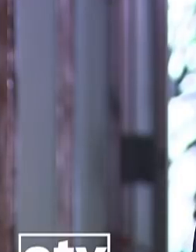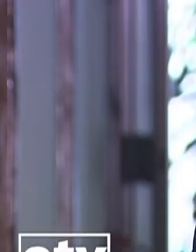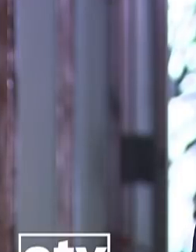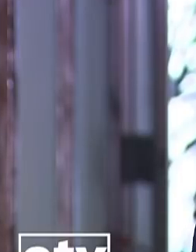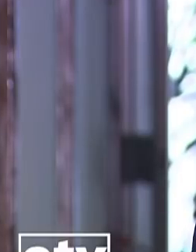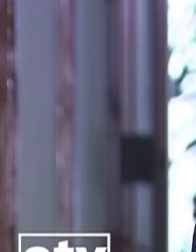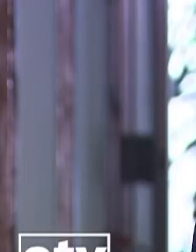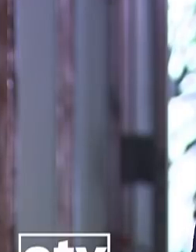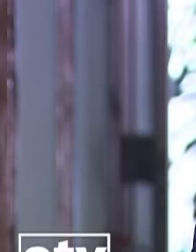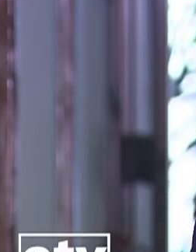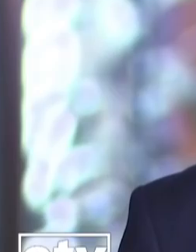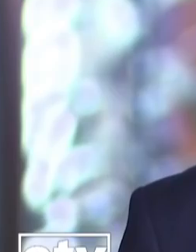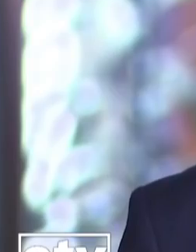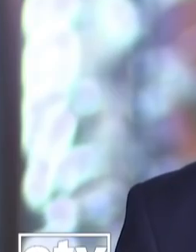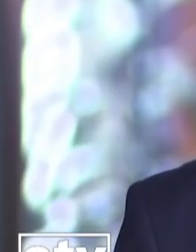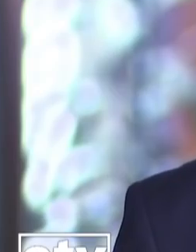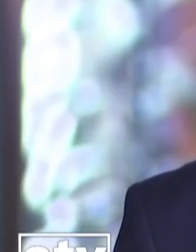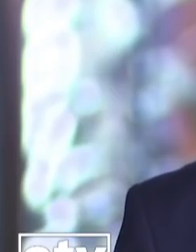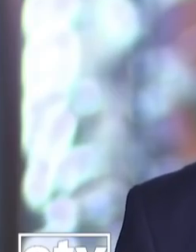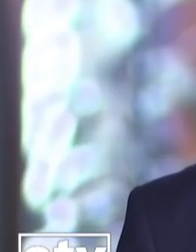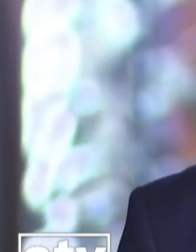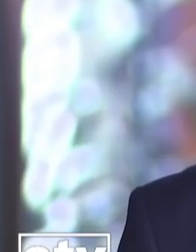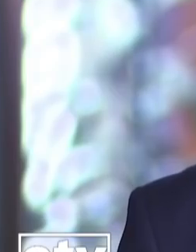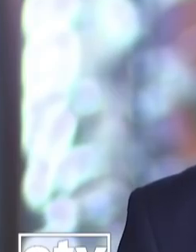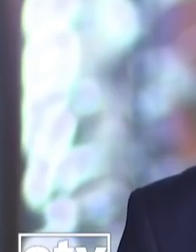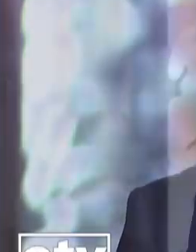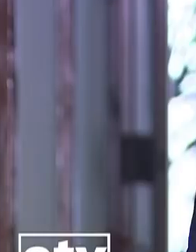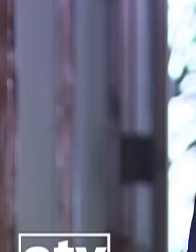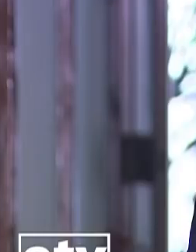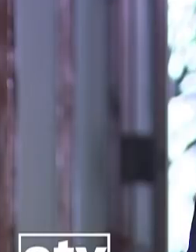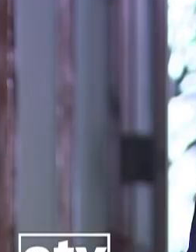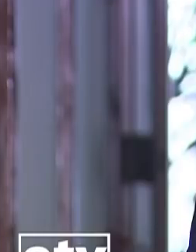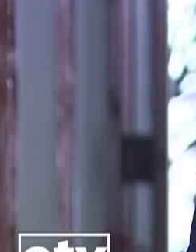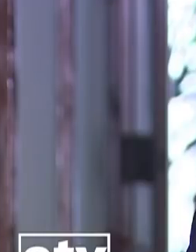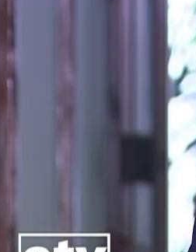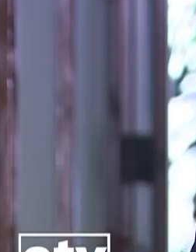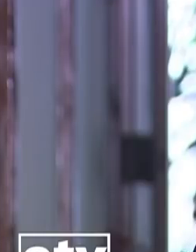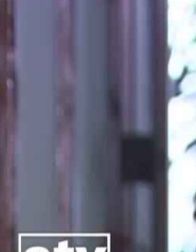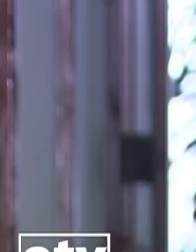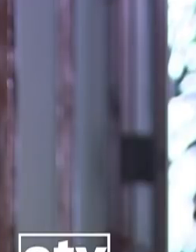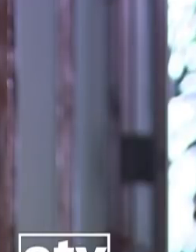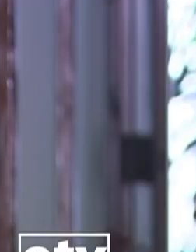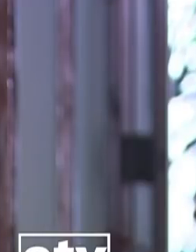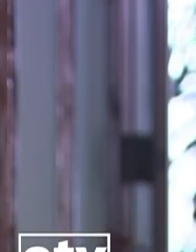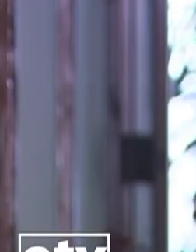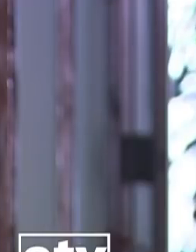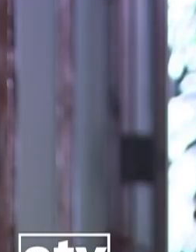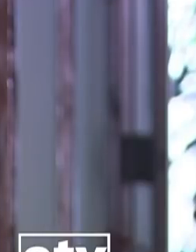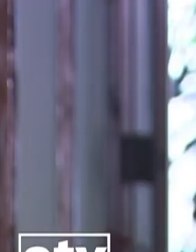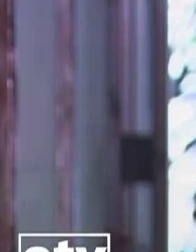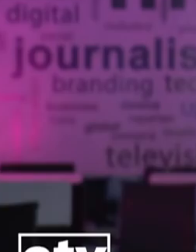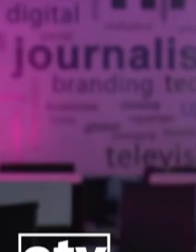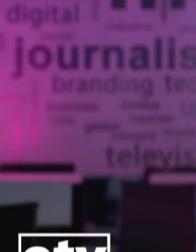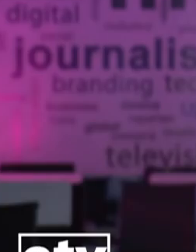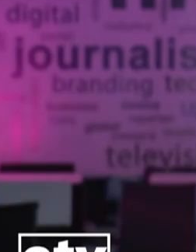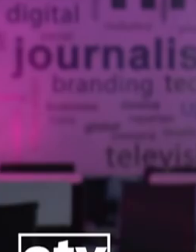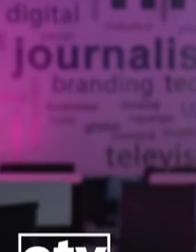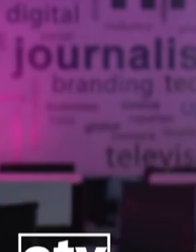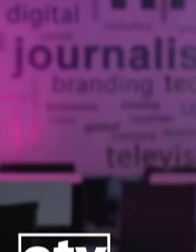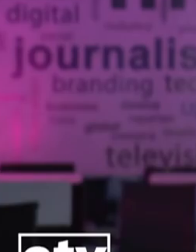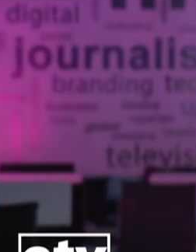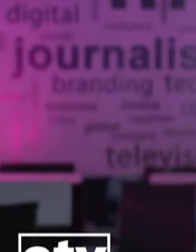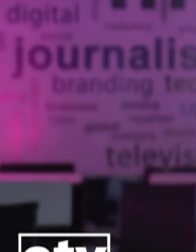ሆነ መዘናጋት ለአደጋ ያጋልጣል። የሚከተሉ ተግባራት ደግሞ እርሶ ከቫይረሱ እንዲጠበቁ ያስችሎታል።